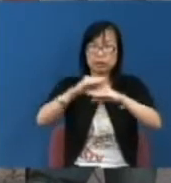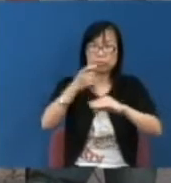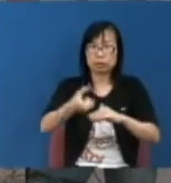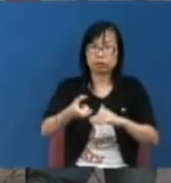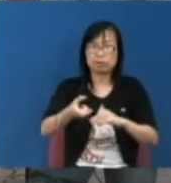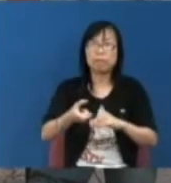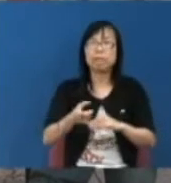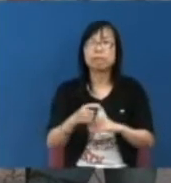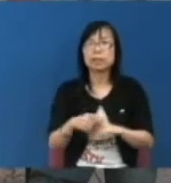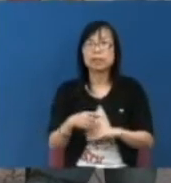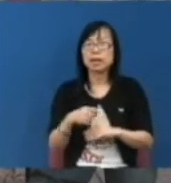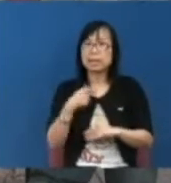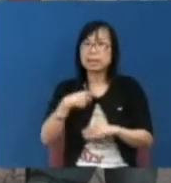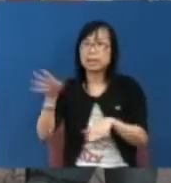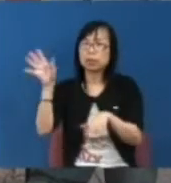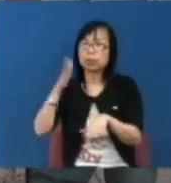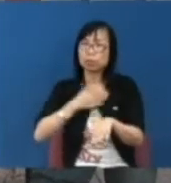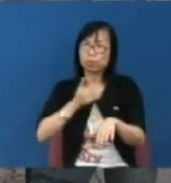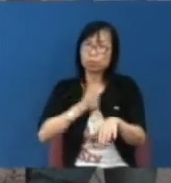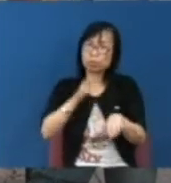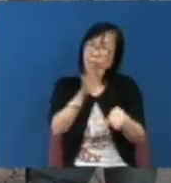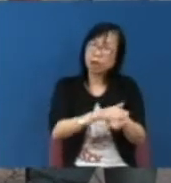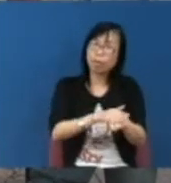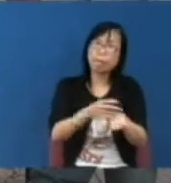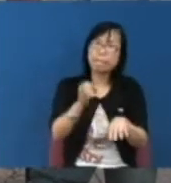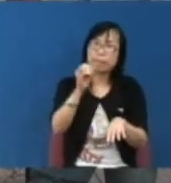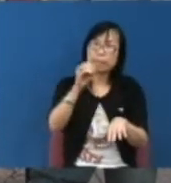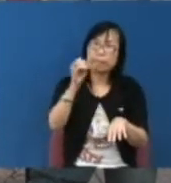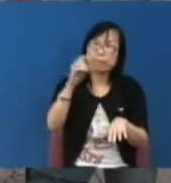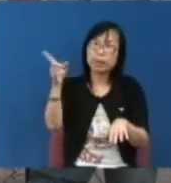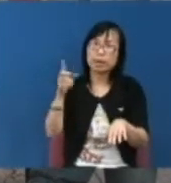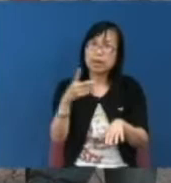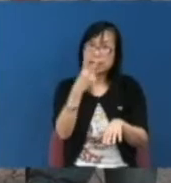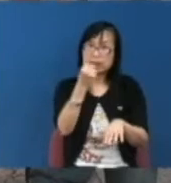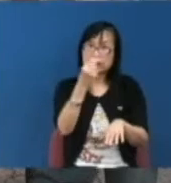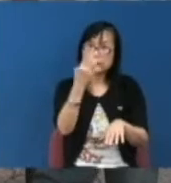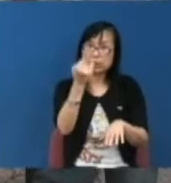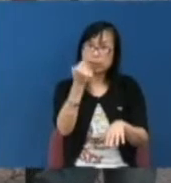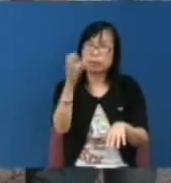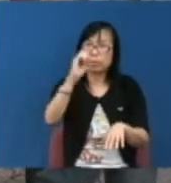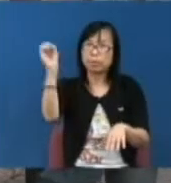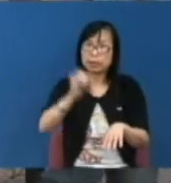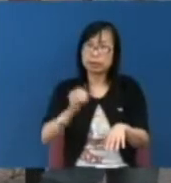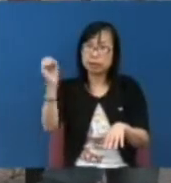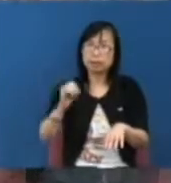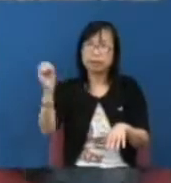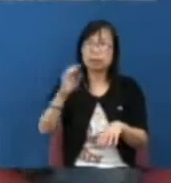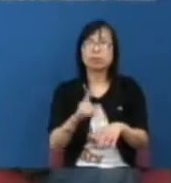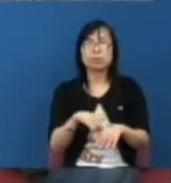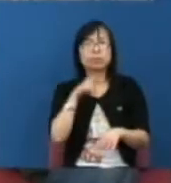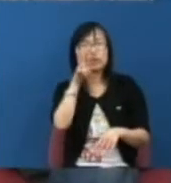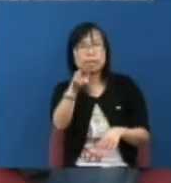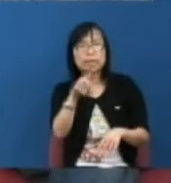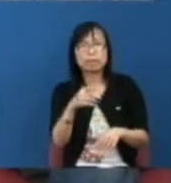即 係你可能要預留一個百分比啊， 百分去唔去到二三十個 percent？ 咁即係其實好視乎你可以應用到幾多，因為